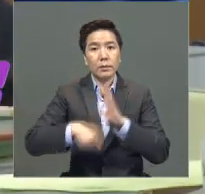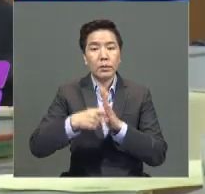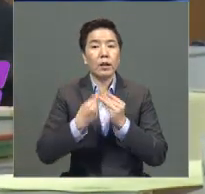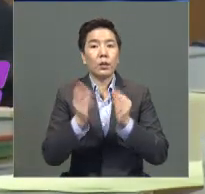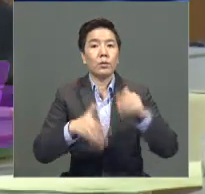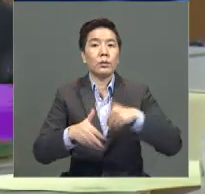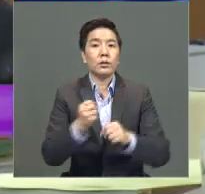ต่อประชาชนได้ครับ